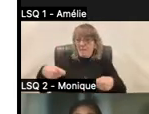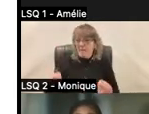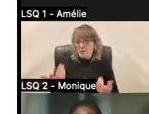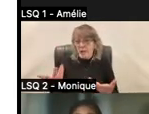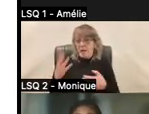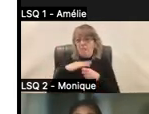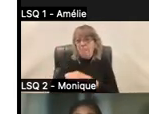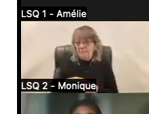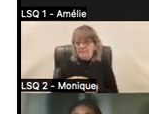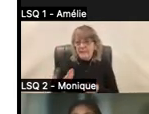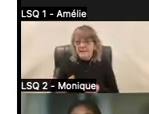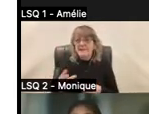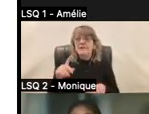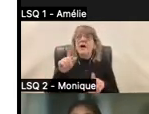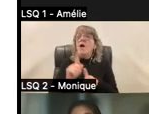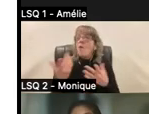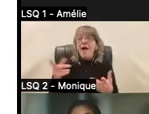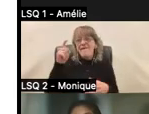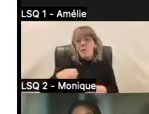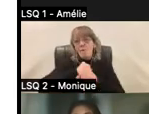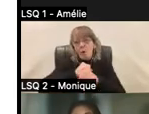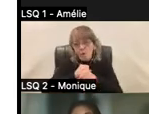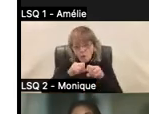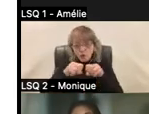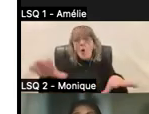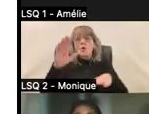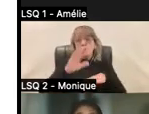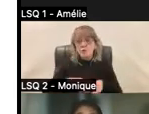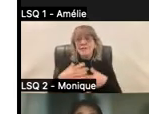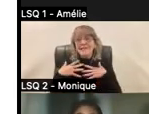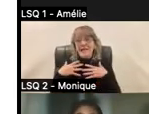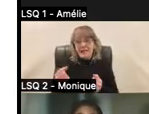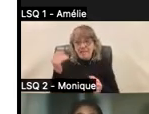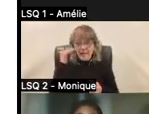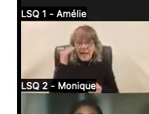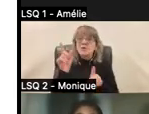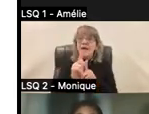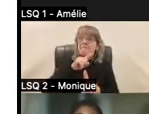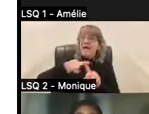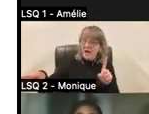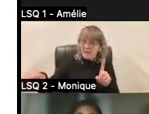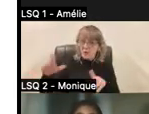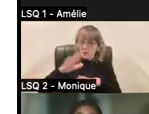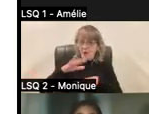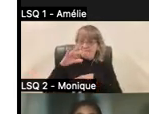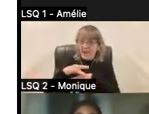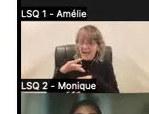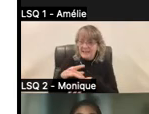se concentrent sur la promotion de la santé mentale et la prévention des maladies, ainsi